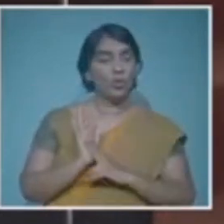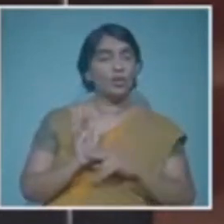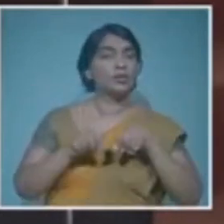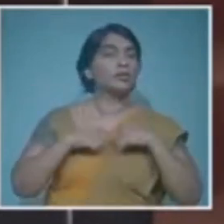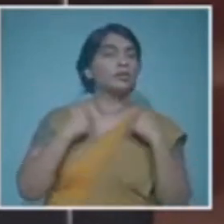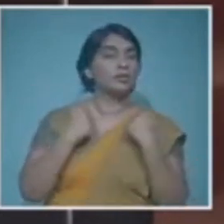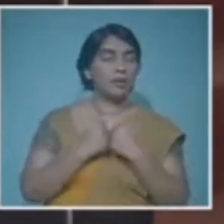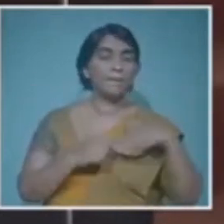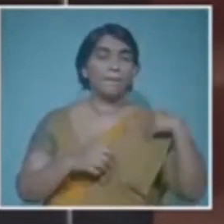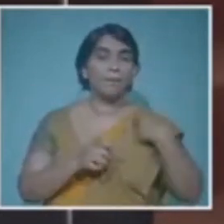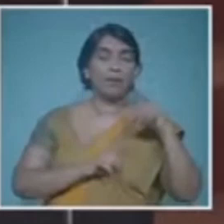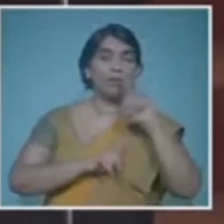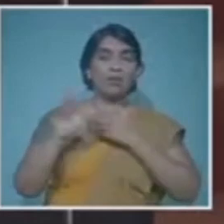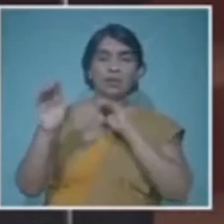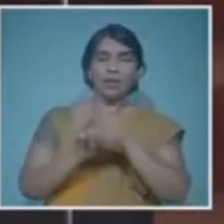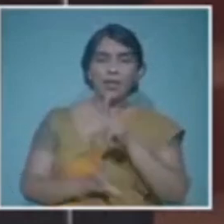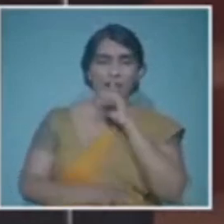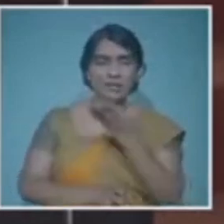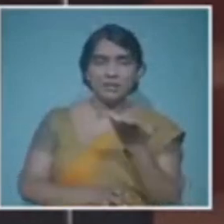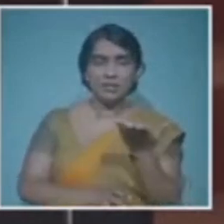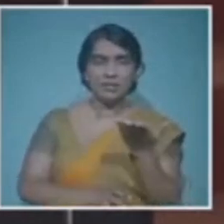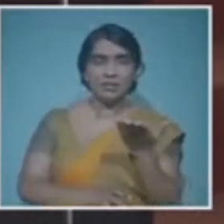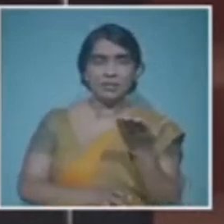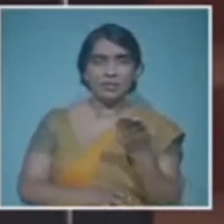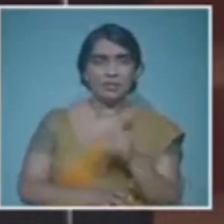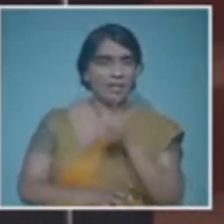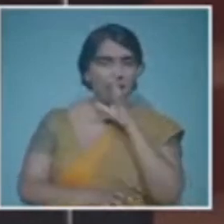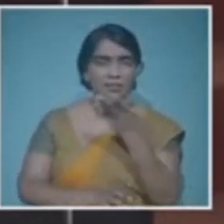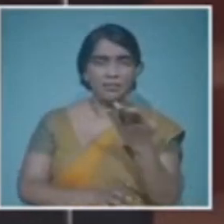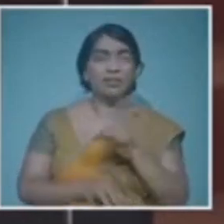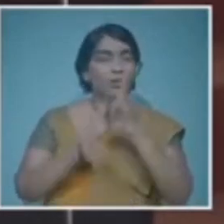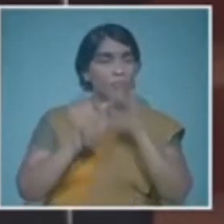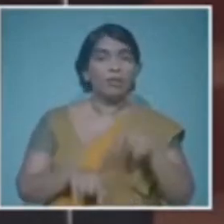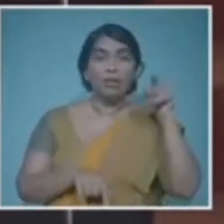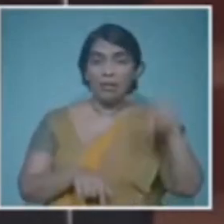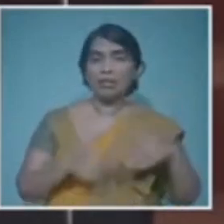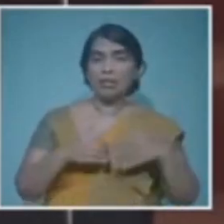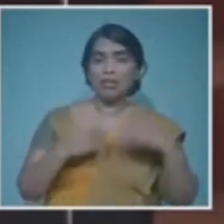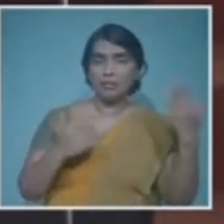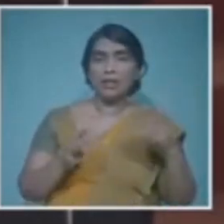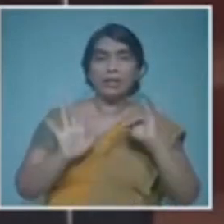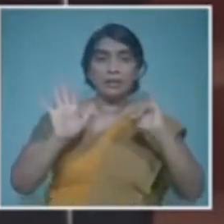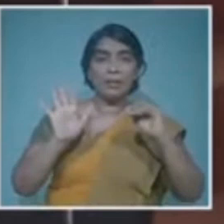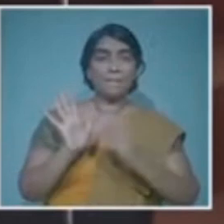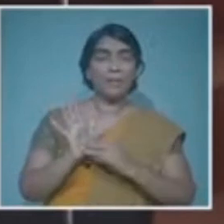සංවිධානයේ මහා මණ්ඩලයට යනවා. ලැජ්ජ නැද්ද? ලැජ්ජ නැද්ද? ඒගොල්ලෝ අදවත්තරේ තියෙනවා